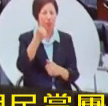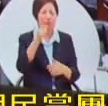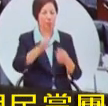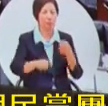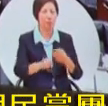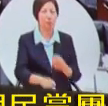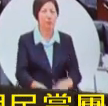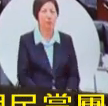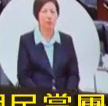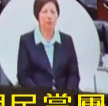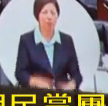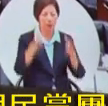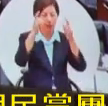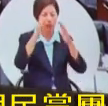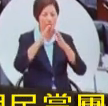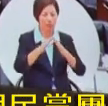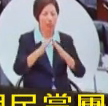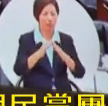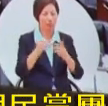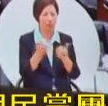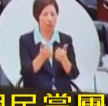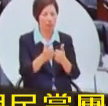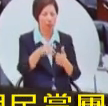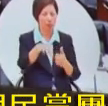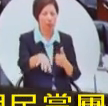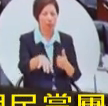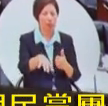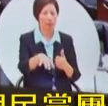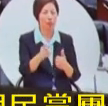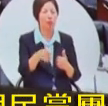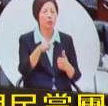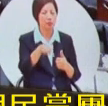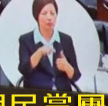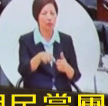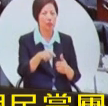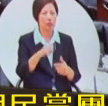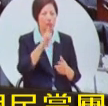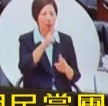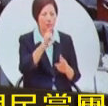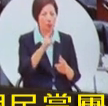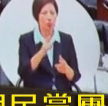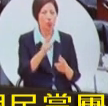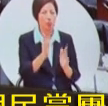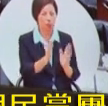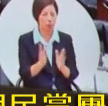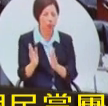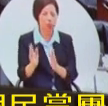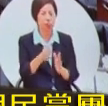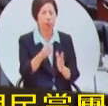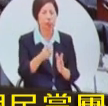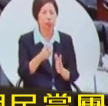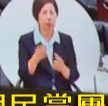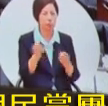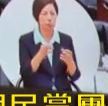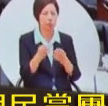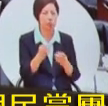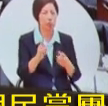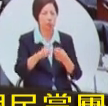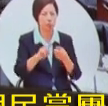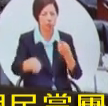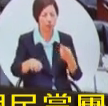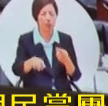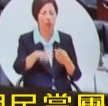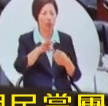堂是一个讲道理的地方，是一个论是非的地方哦。我们严厉的谴责